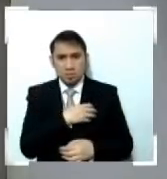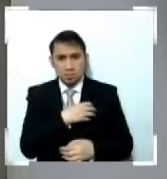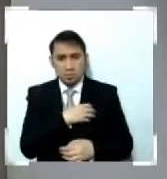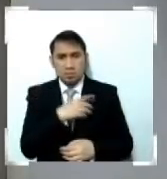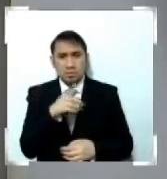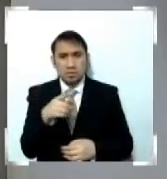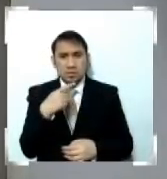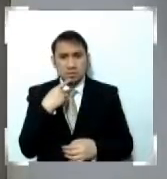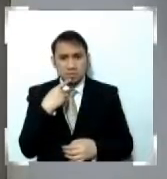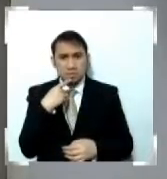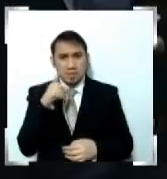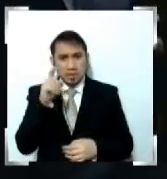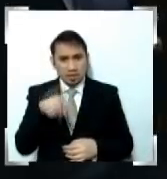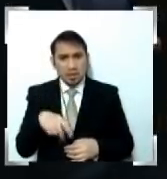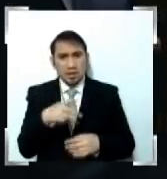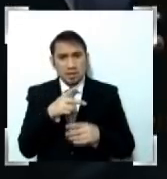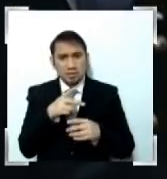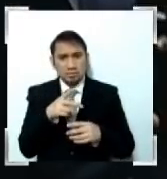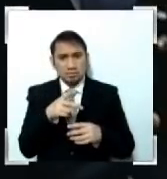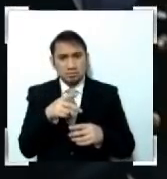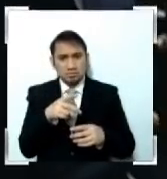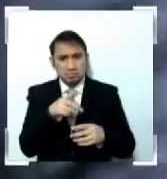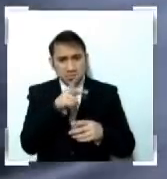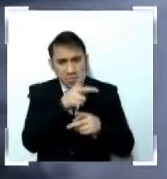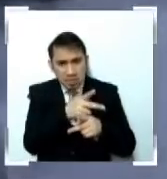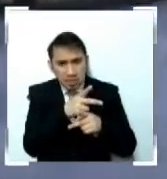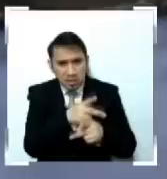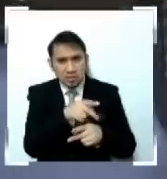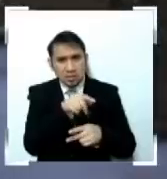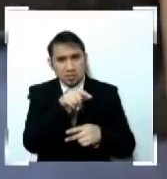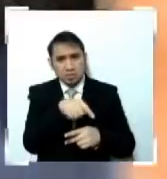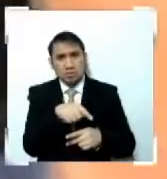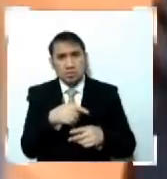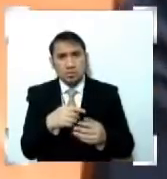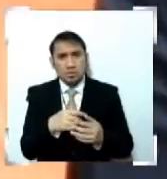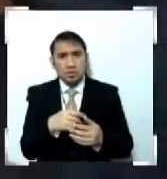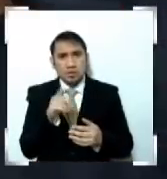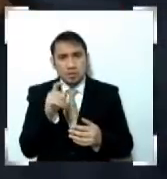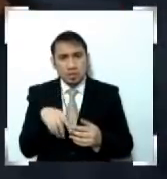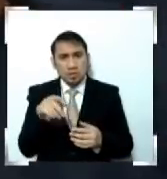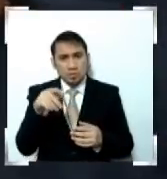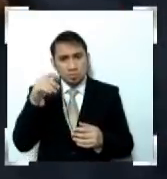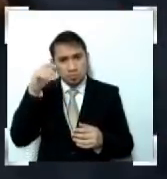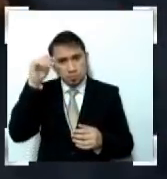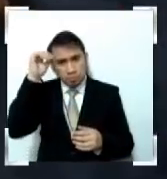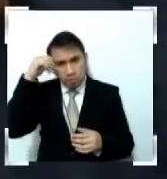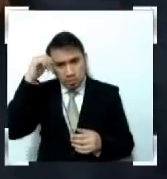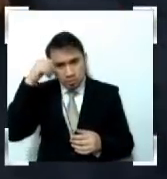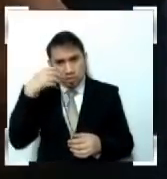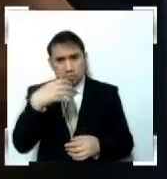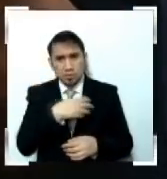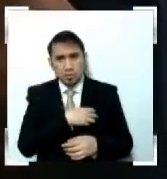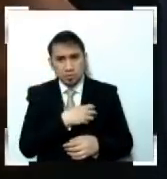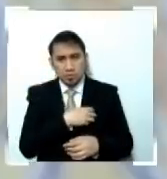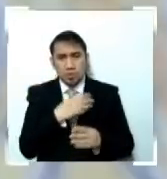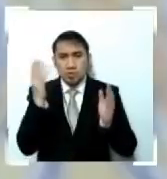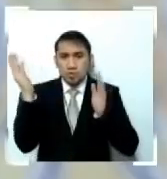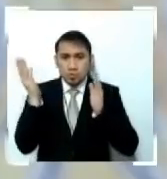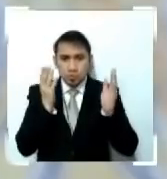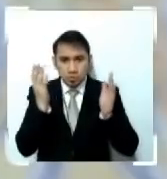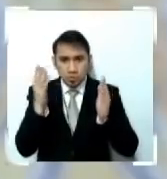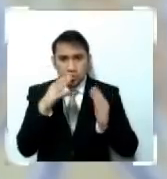lakas sa kanilang mga operasyon. Dapat daw tandaan ng mga pulis na ang tungkulin nila ay to serve and